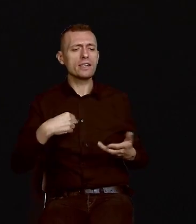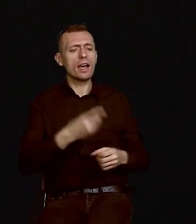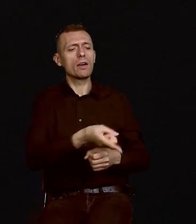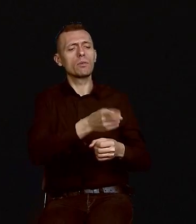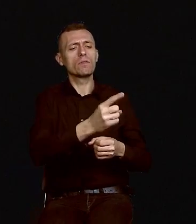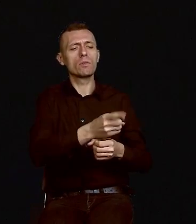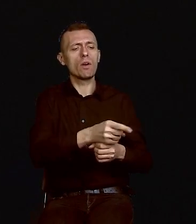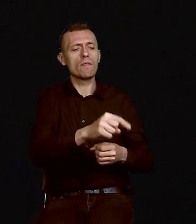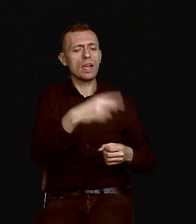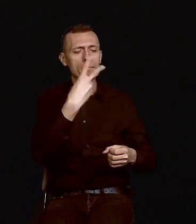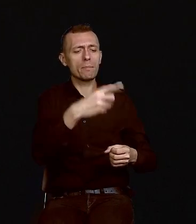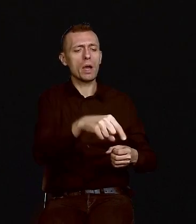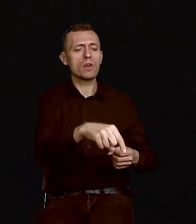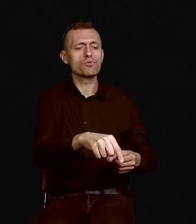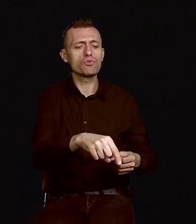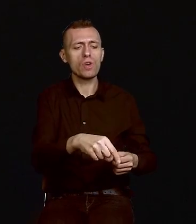smażymy, żebyśmy mogli zjeść.